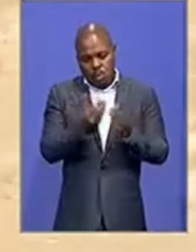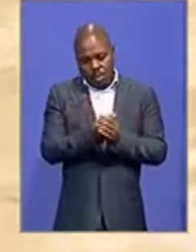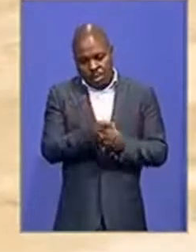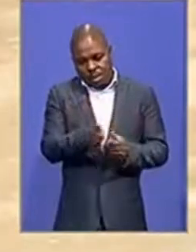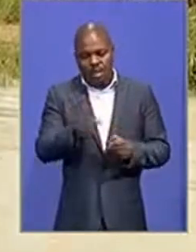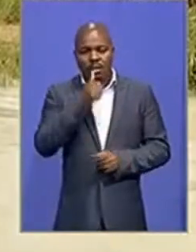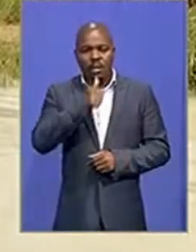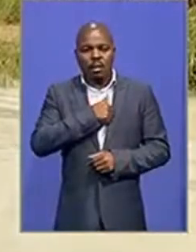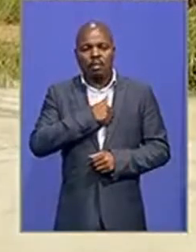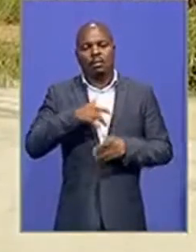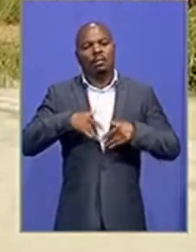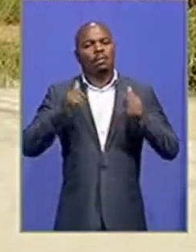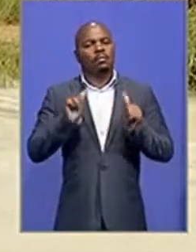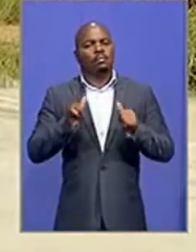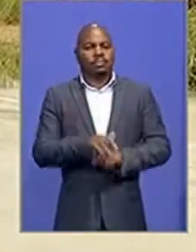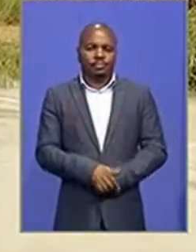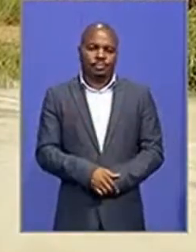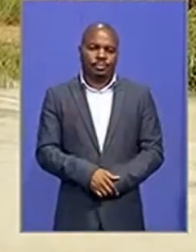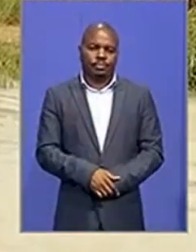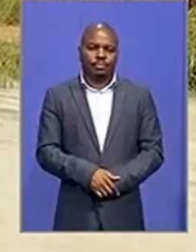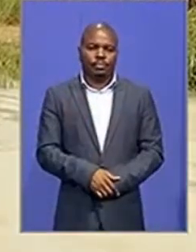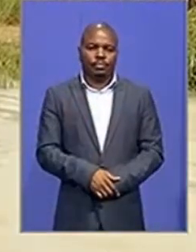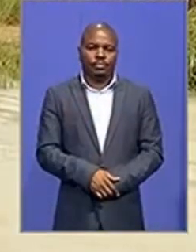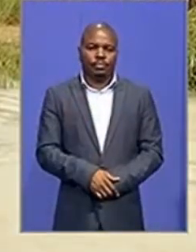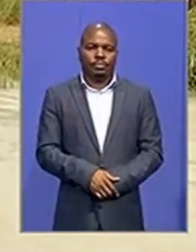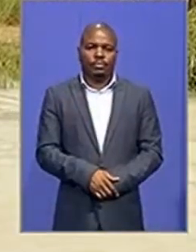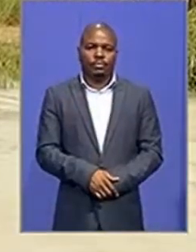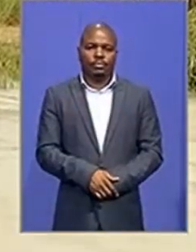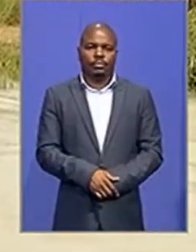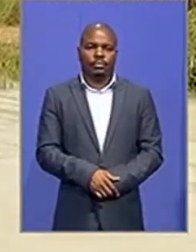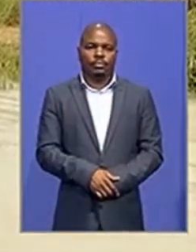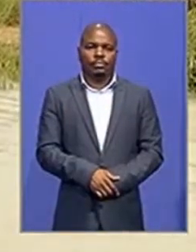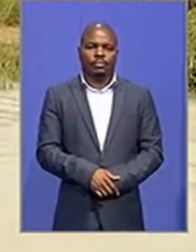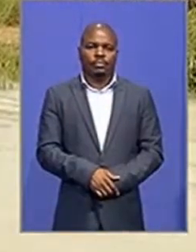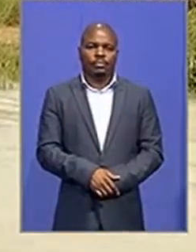ba phulogile. Ke Palesa Moeti, SABC News, Stainsrus.